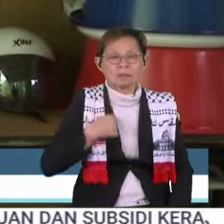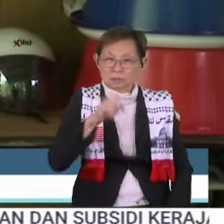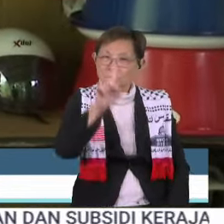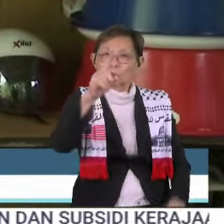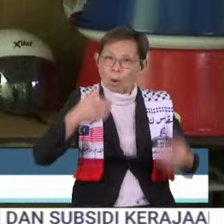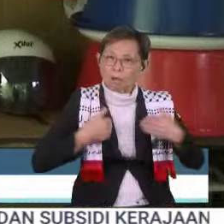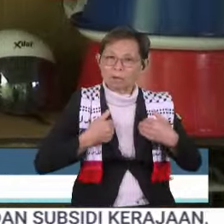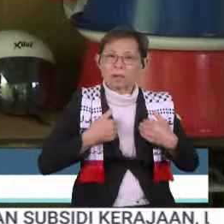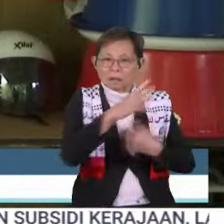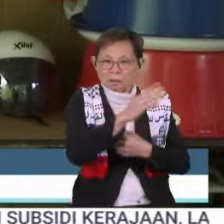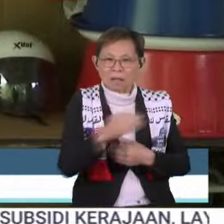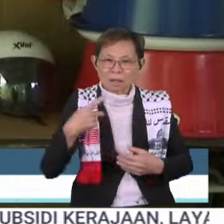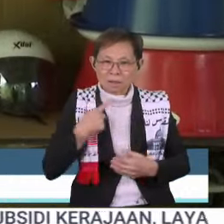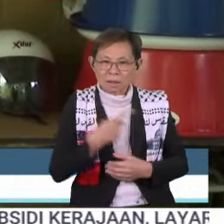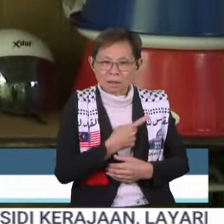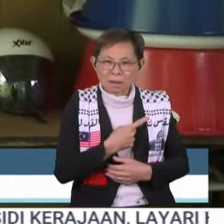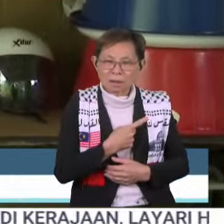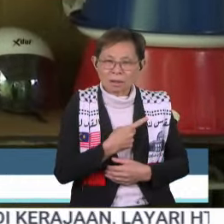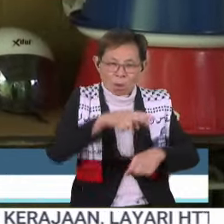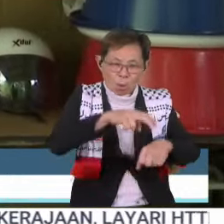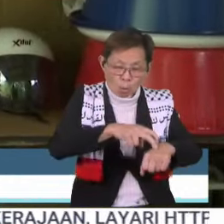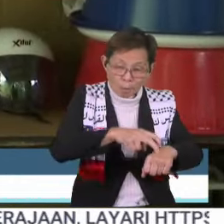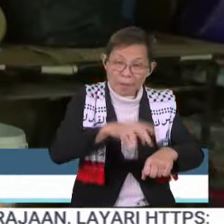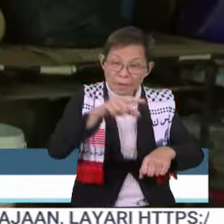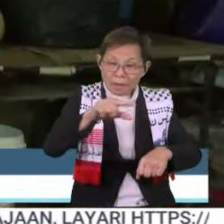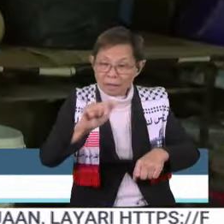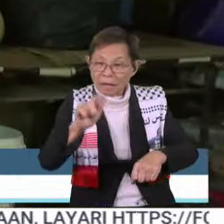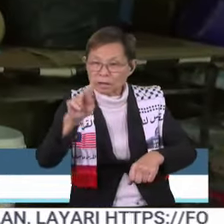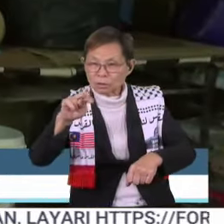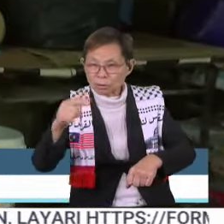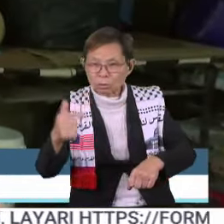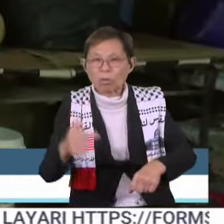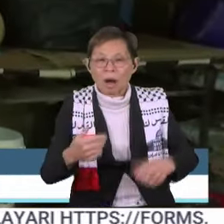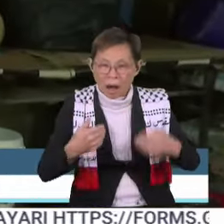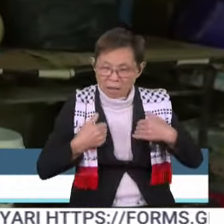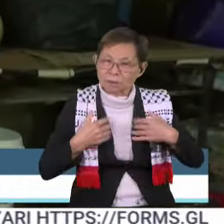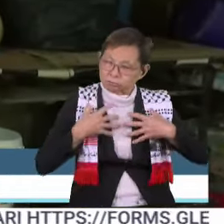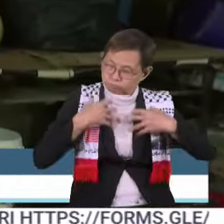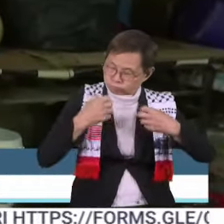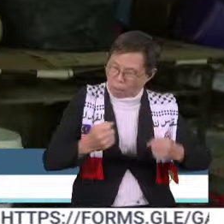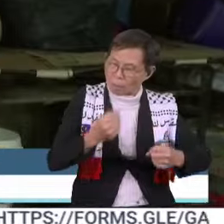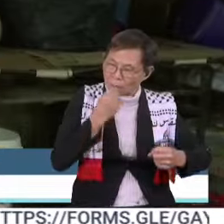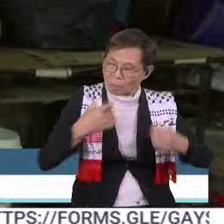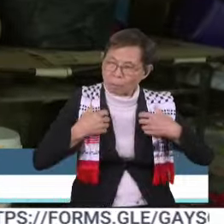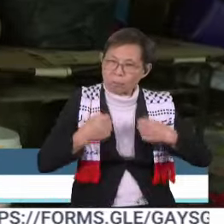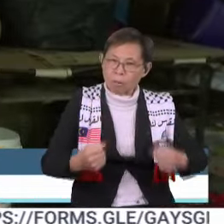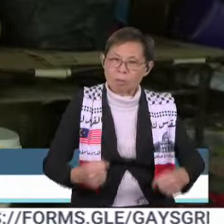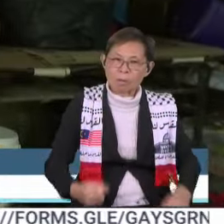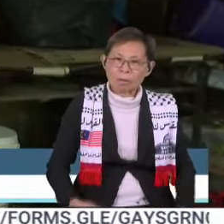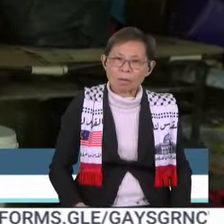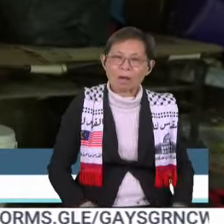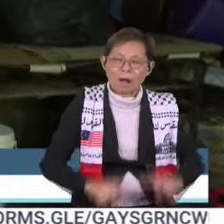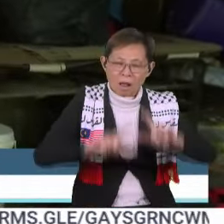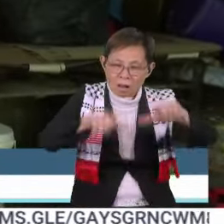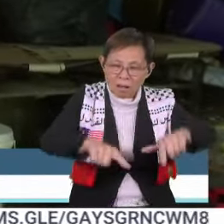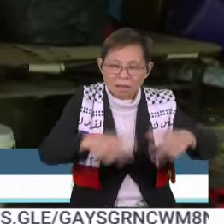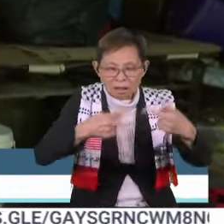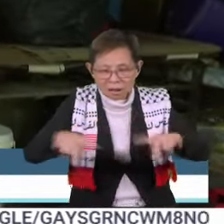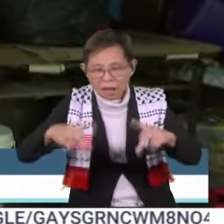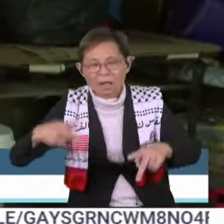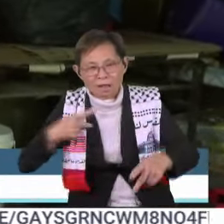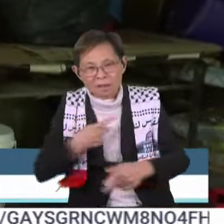Abeno di samping ubi gadung sendiri mempunyai khasiat. Kena tu sebab apa Abeno letak di kedai-kedai, lepas tu kita